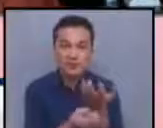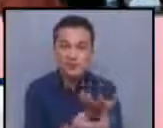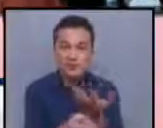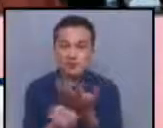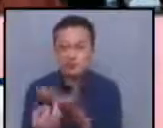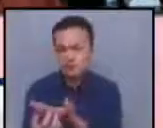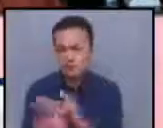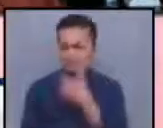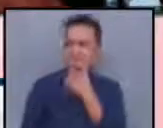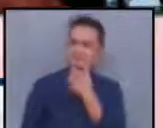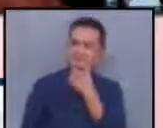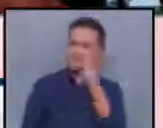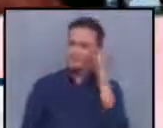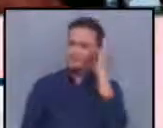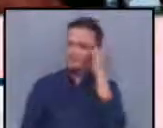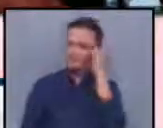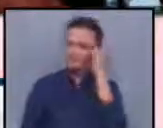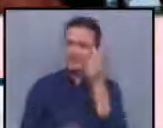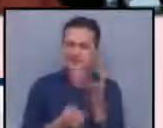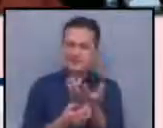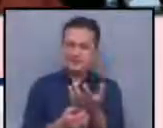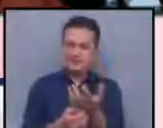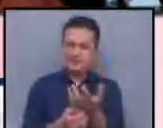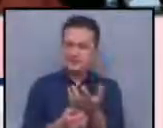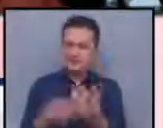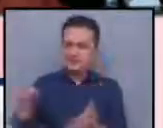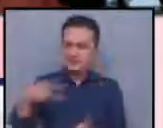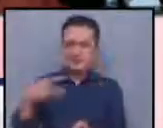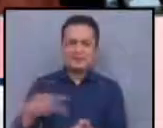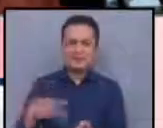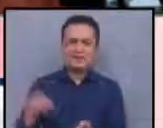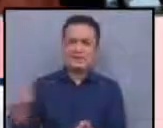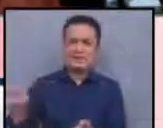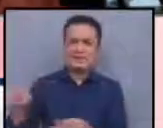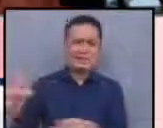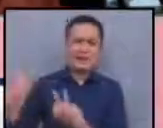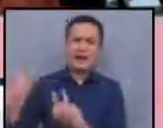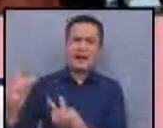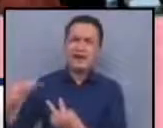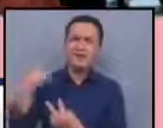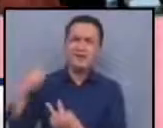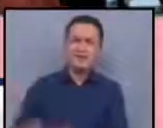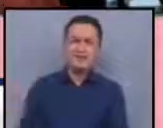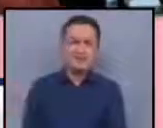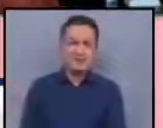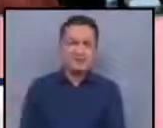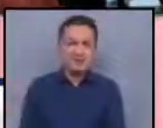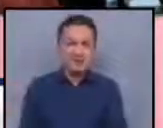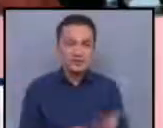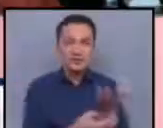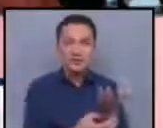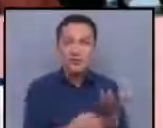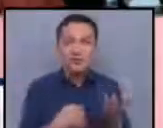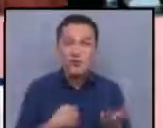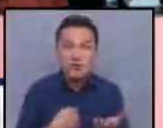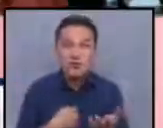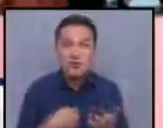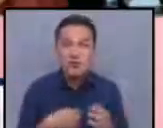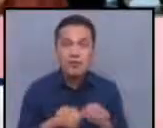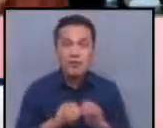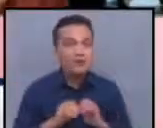magluto? Yung mga sayaw-sayaw ko, walang views, ayaw nila manood Mars. Tapos nung nagluto ako, nagulat ako, nag-trending. Sabi